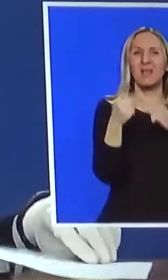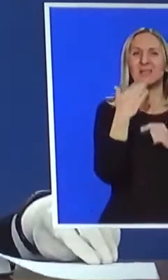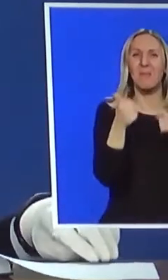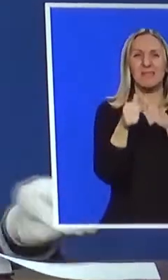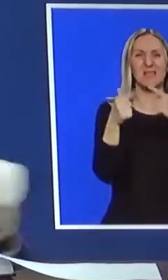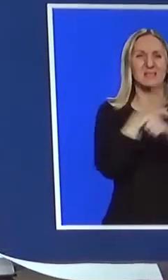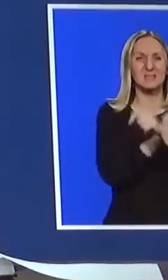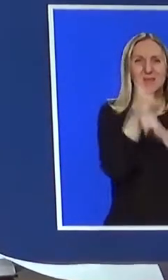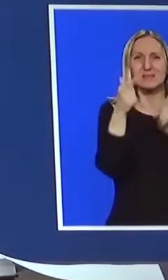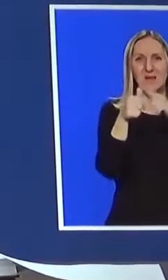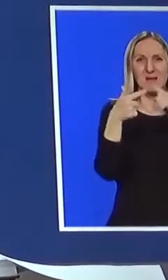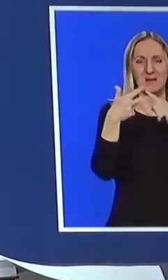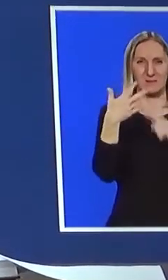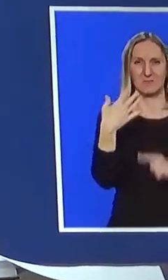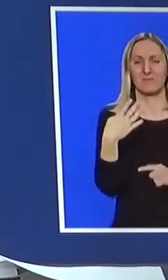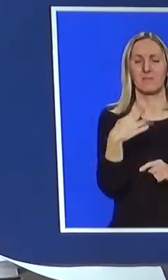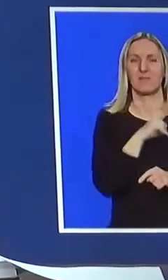bolesti.